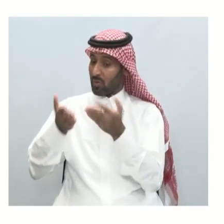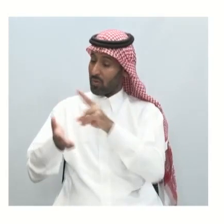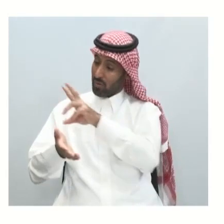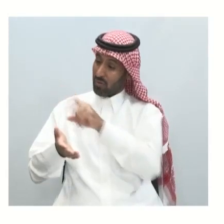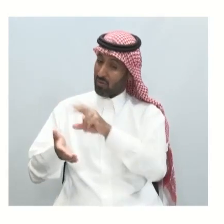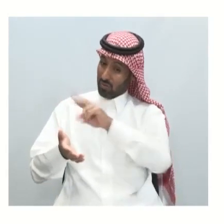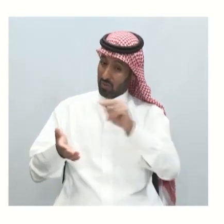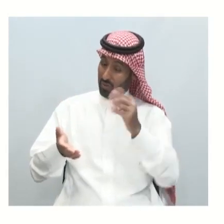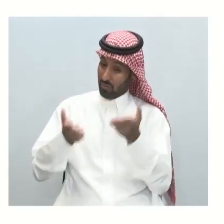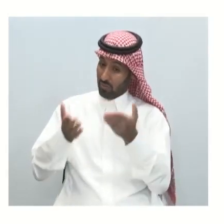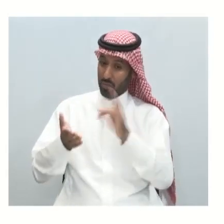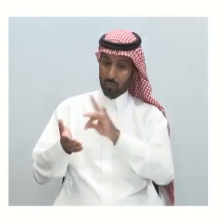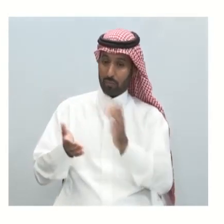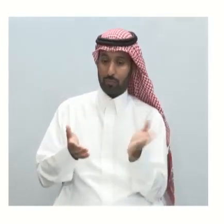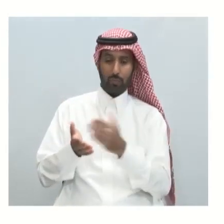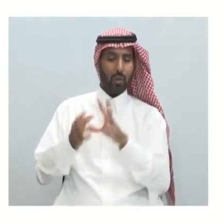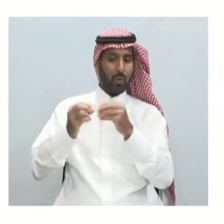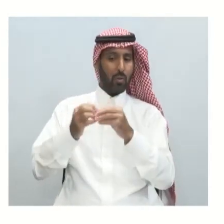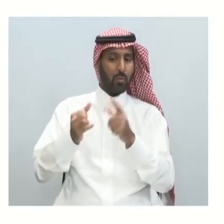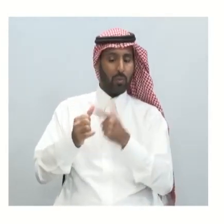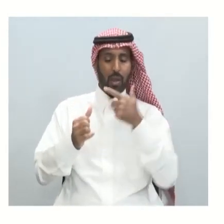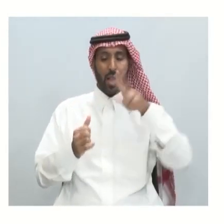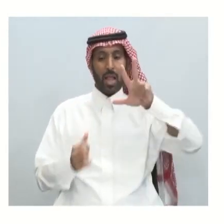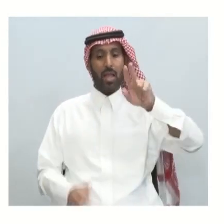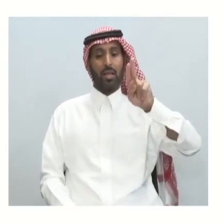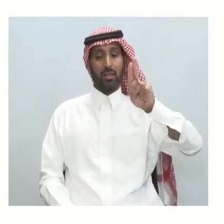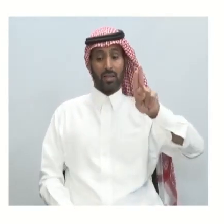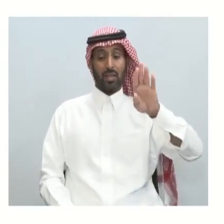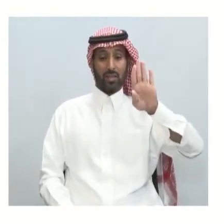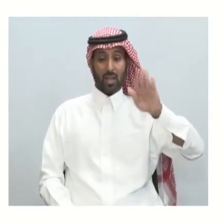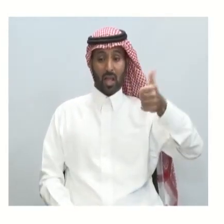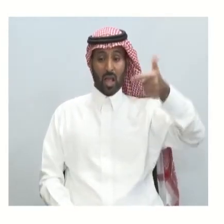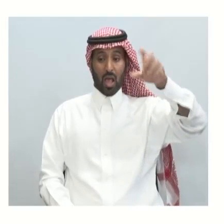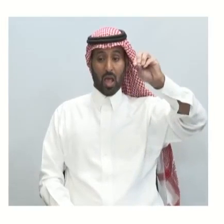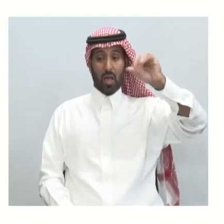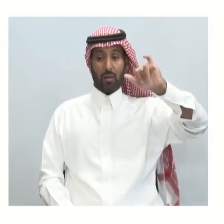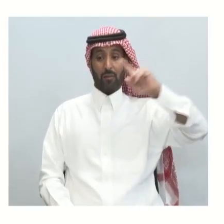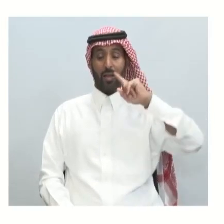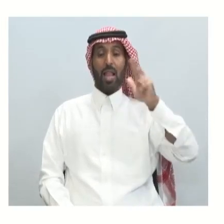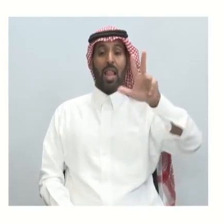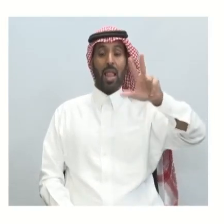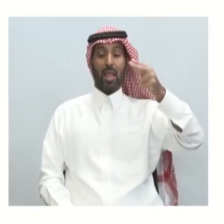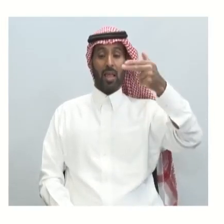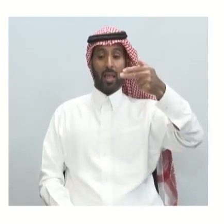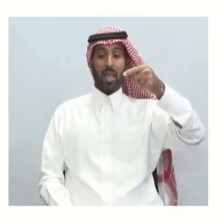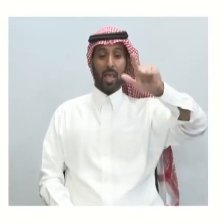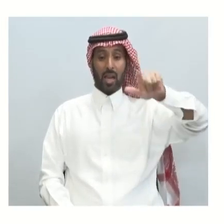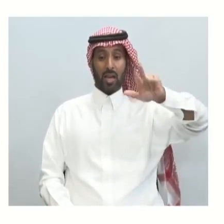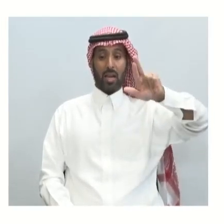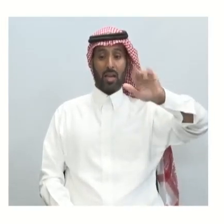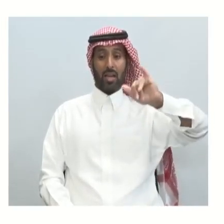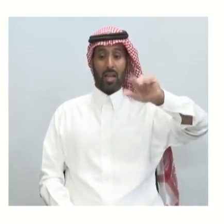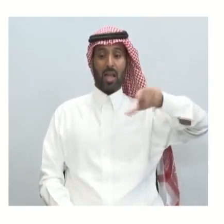قطبيه اذا استنتج الان ما المقصود بالتسامي غير القطبيه اذا كانت هنا غير متساويه معناها هنا ستكون